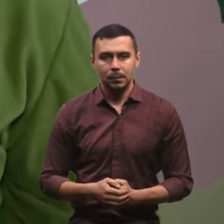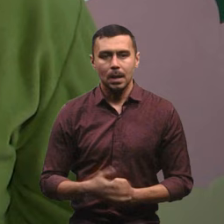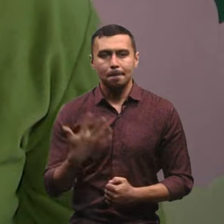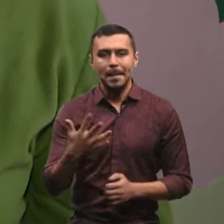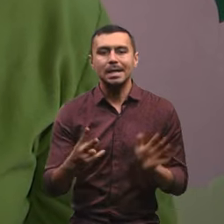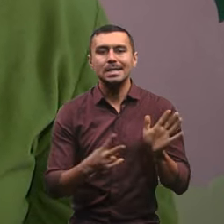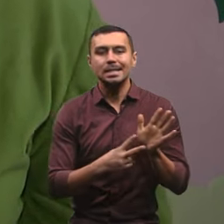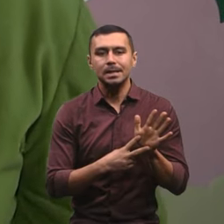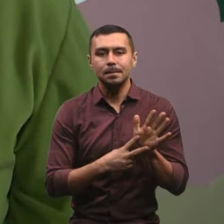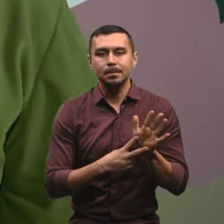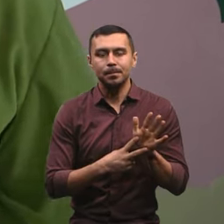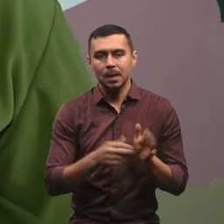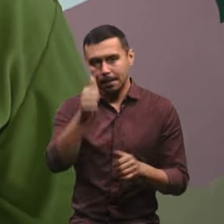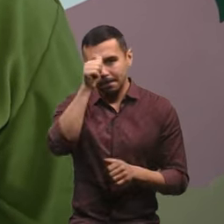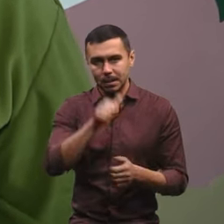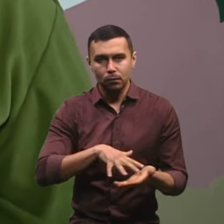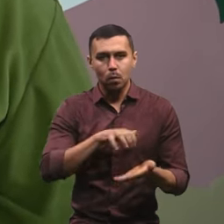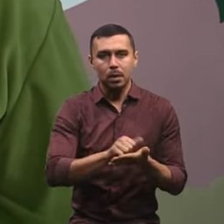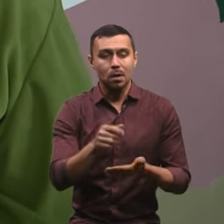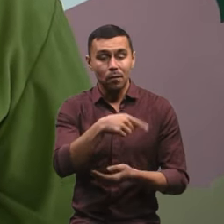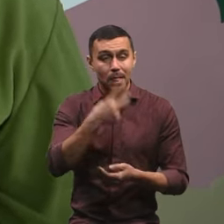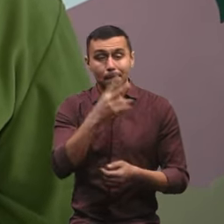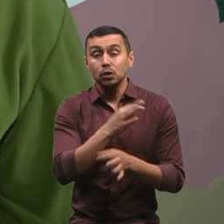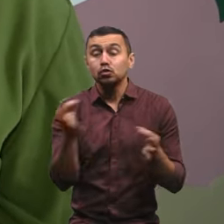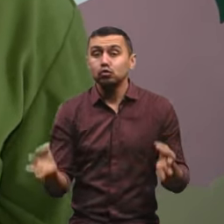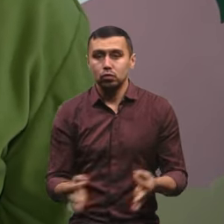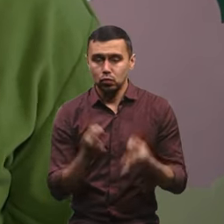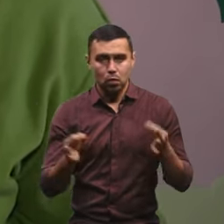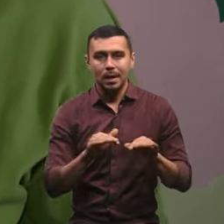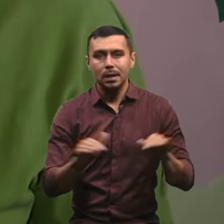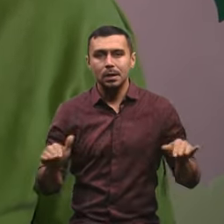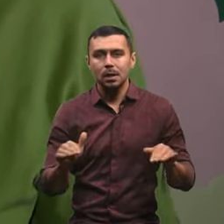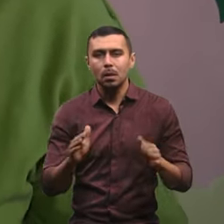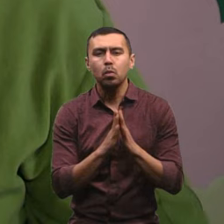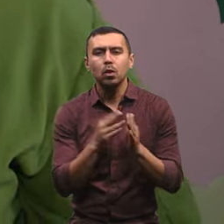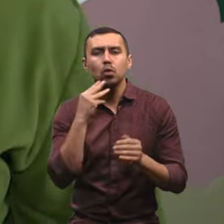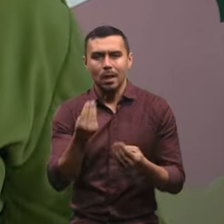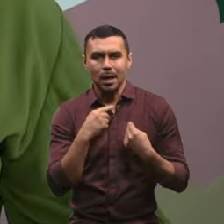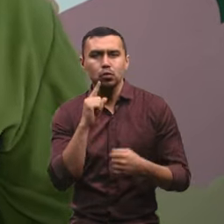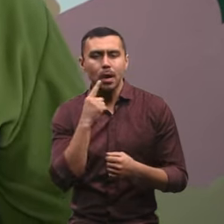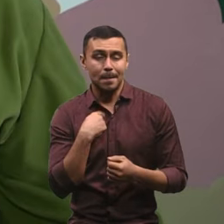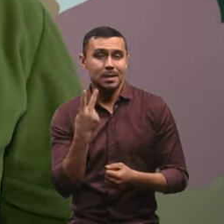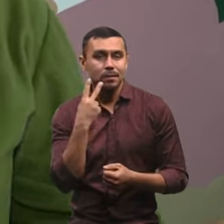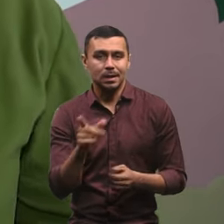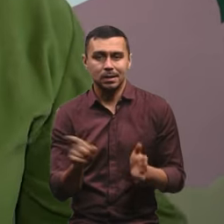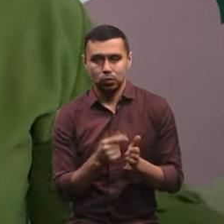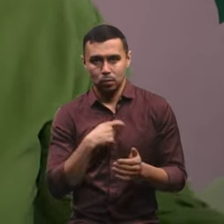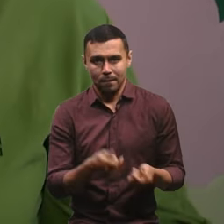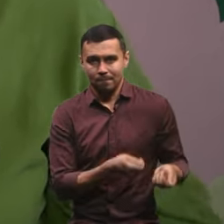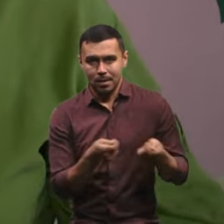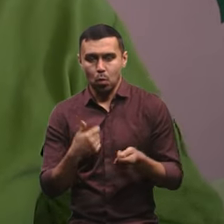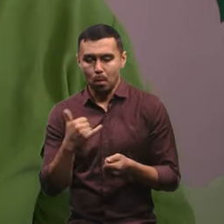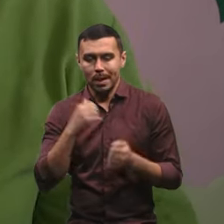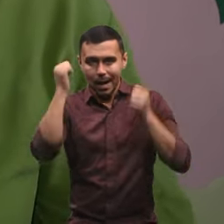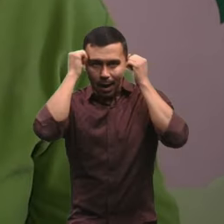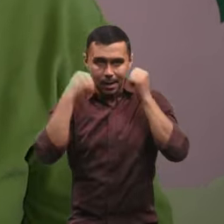5-7 місяців окупації, вони не бачили ні хліба, нічого. Діти, дьотя, дай цукерку. І ми завжди з собою веземо, в мене каска, і